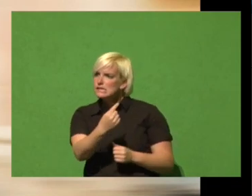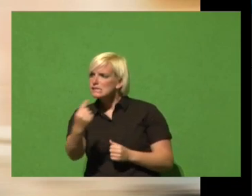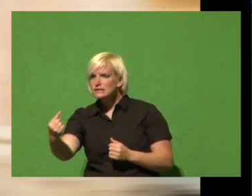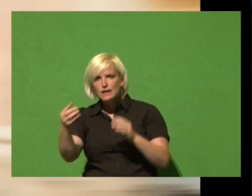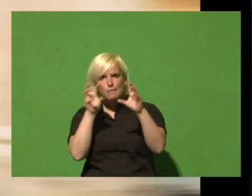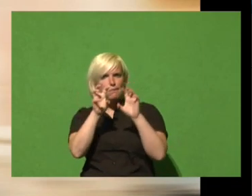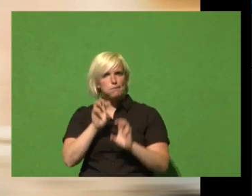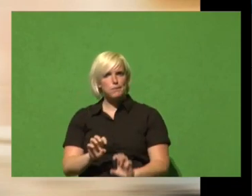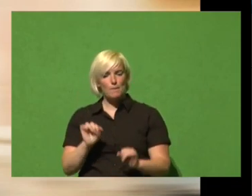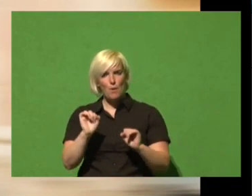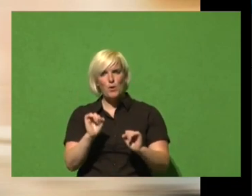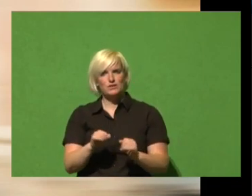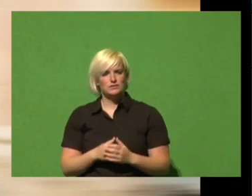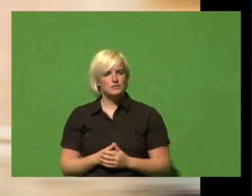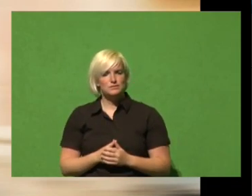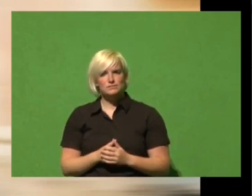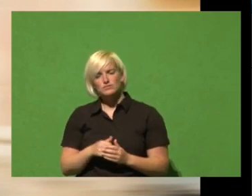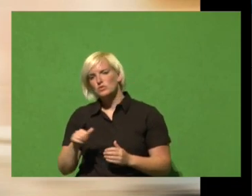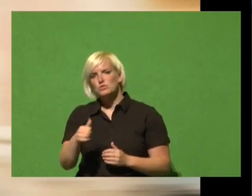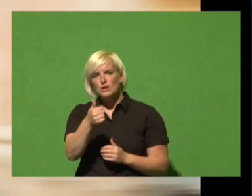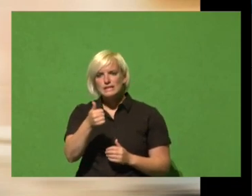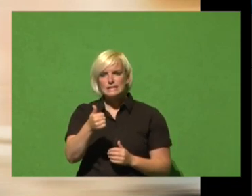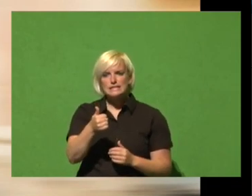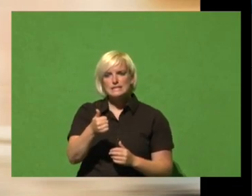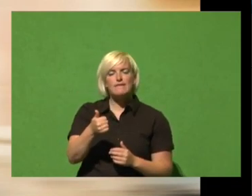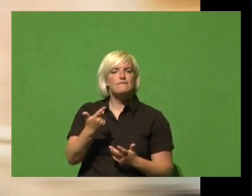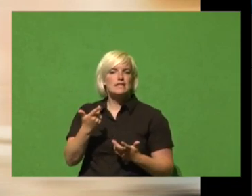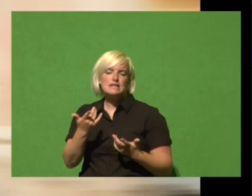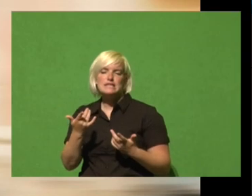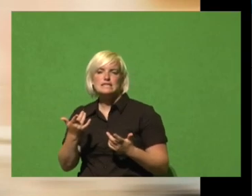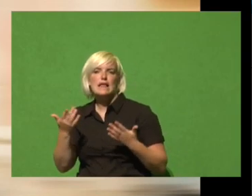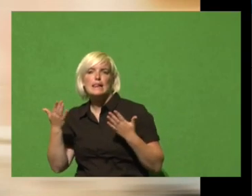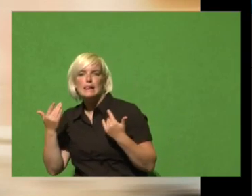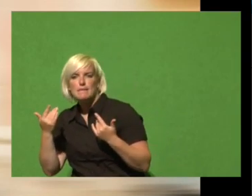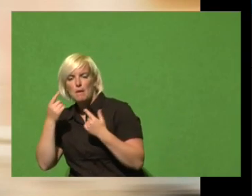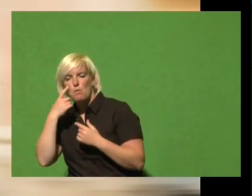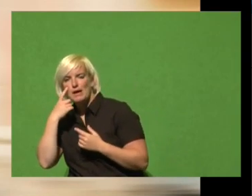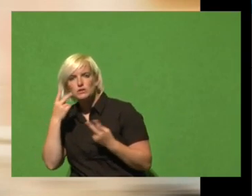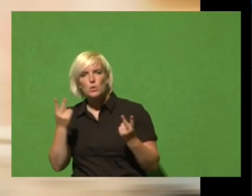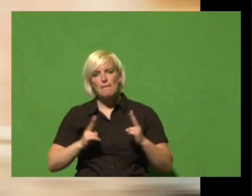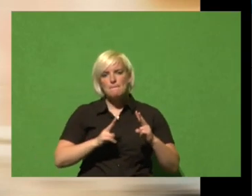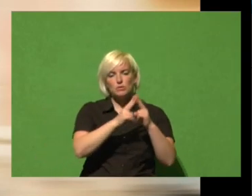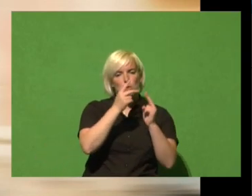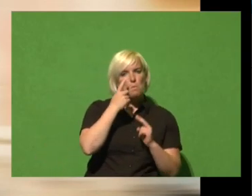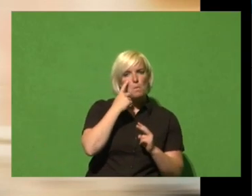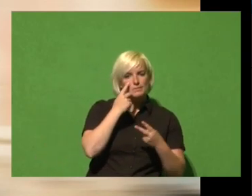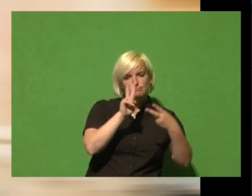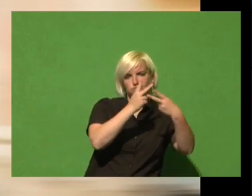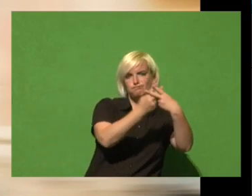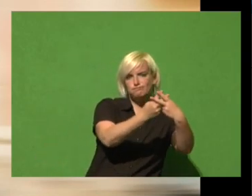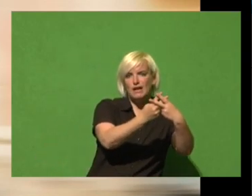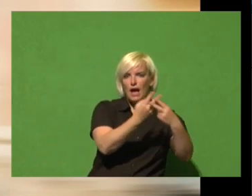denen eben erst dieses Climate Moment oder Paris Moment auftaucht. Und die Idee